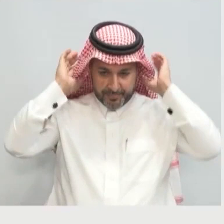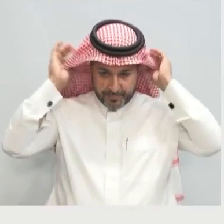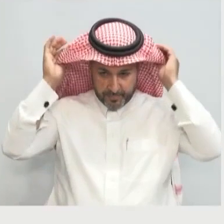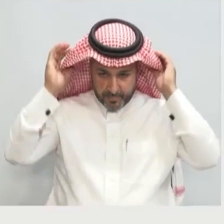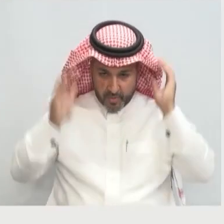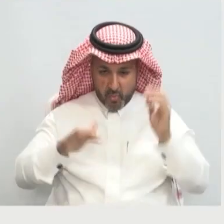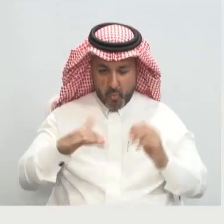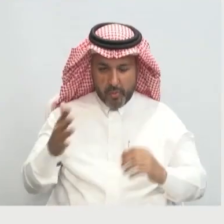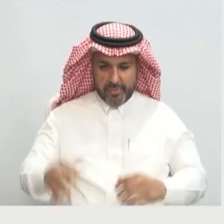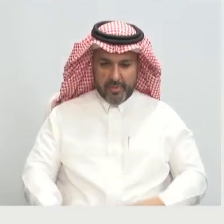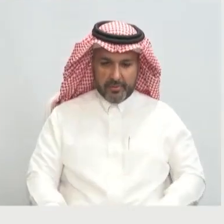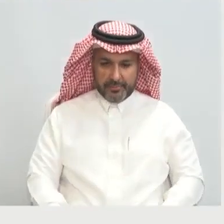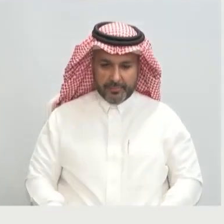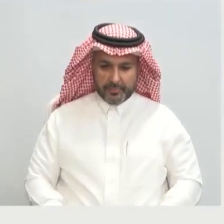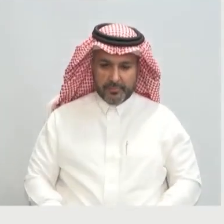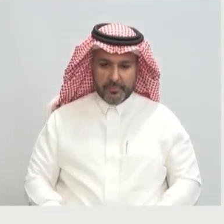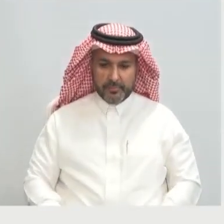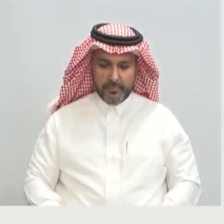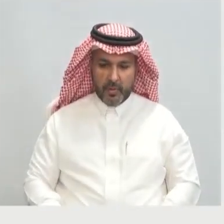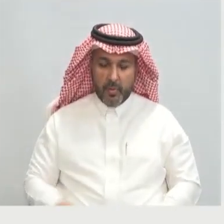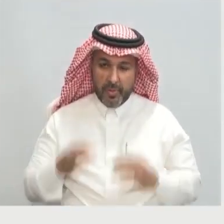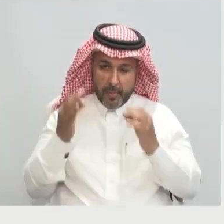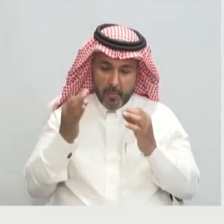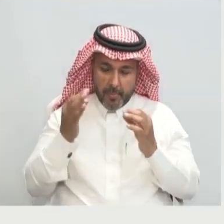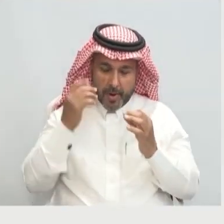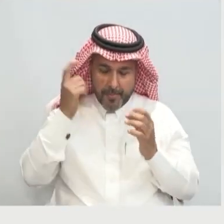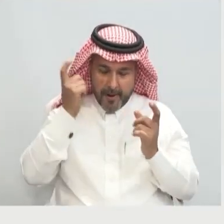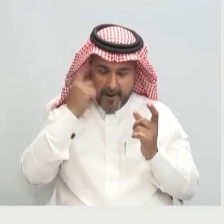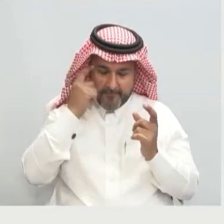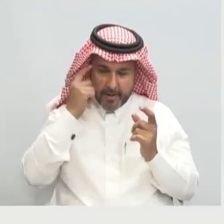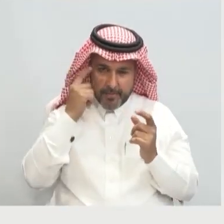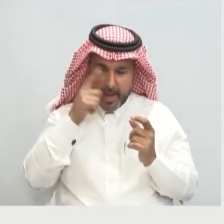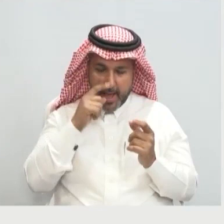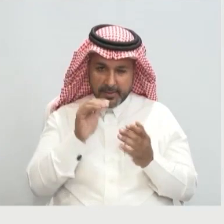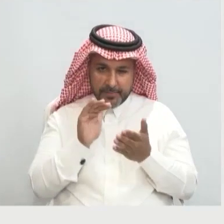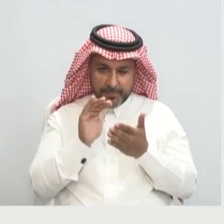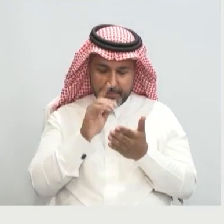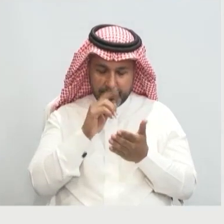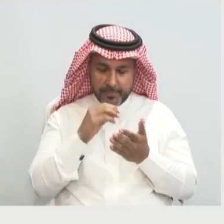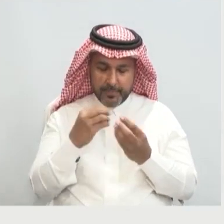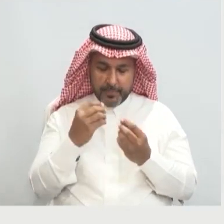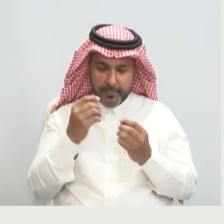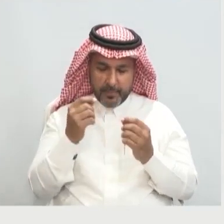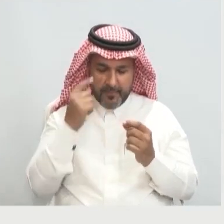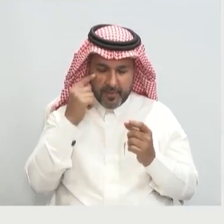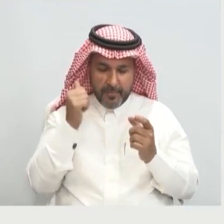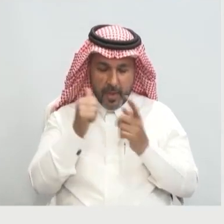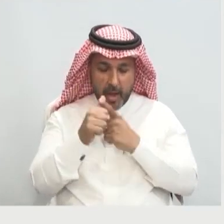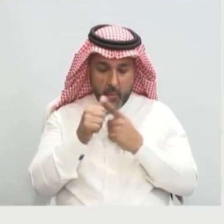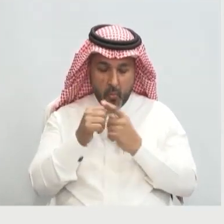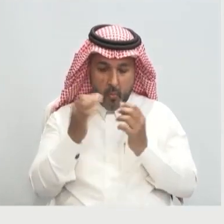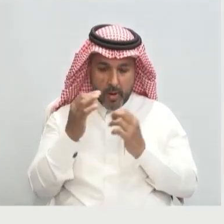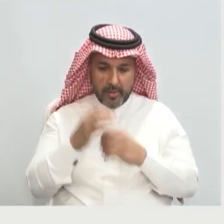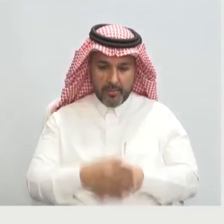سواء شخصيه او غيره هنالك نصائح قدمها خبراء بناء الشبكات في المنظمات اولا قم